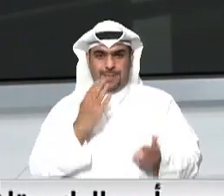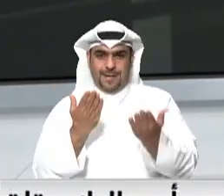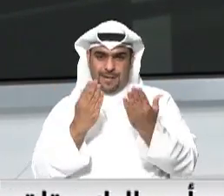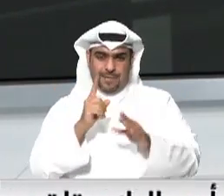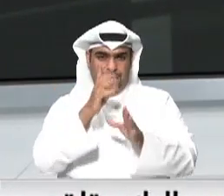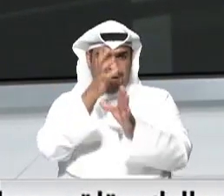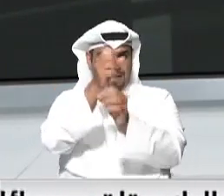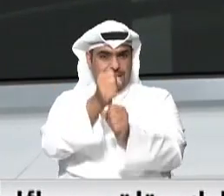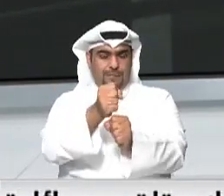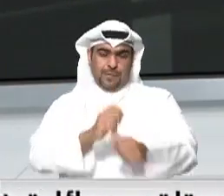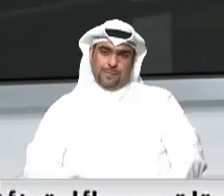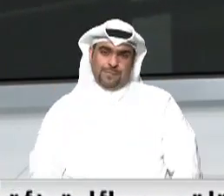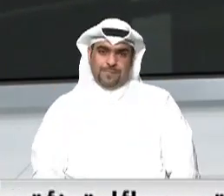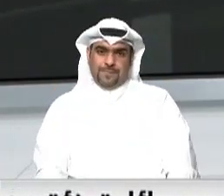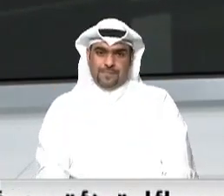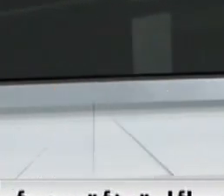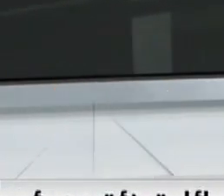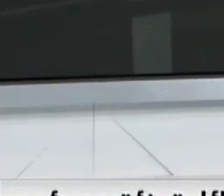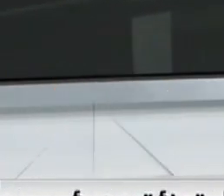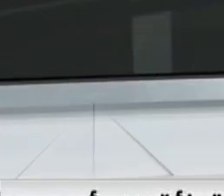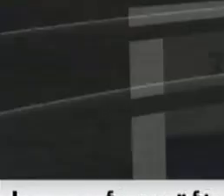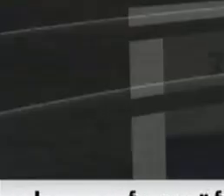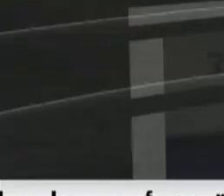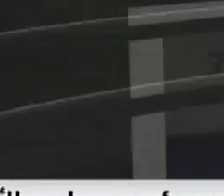ولا نعود الى الزملاء في الاستديو